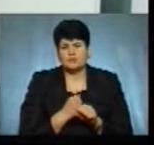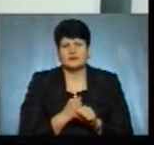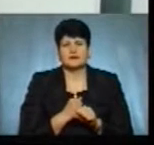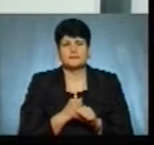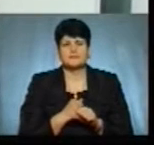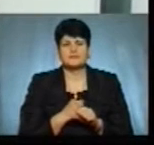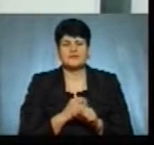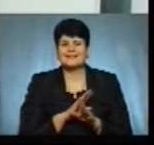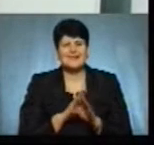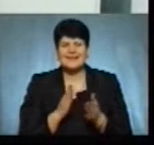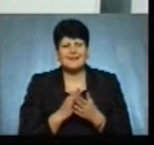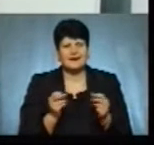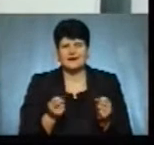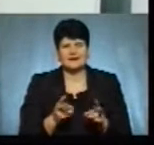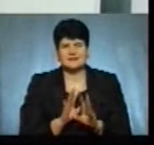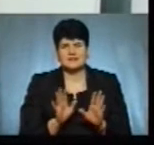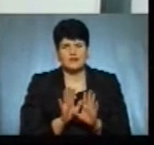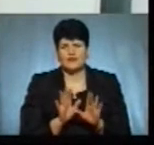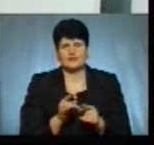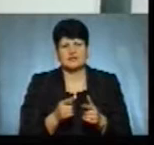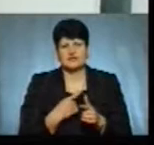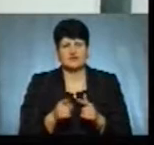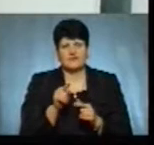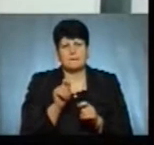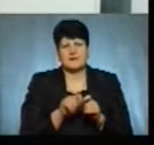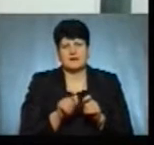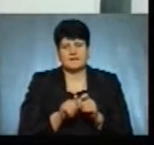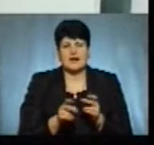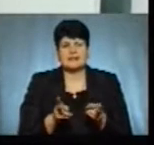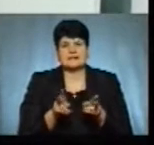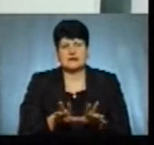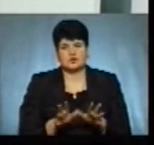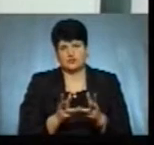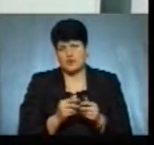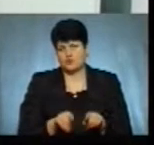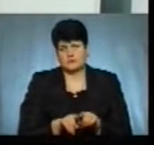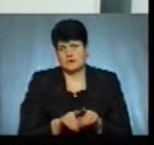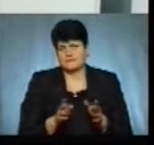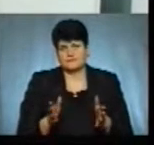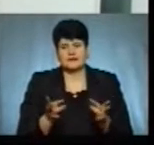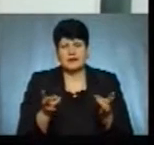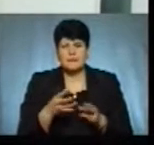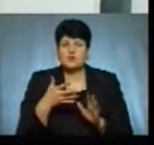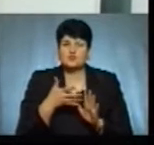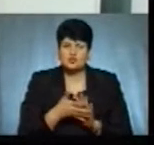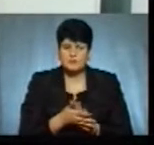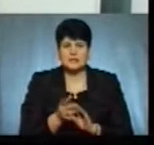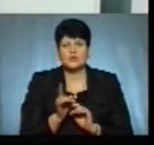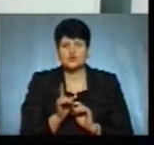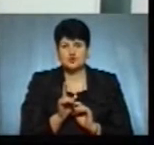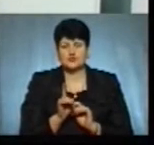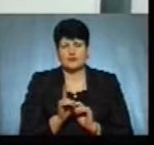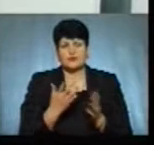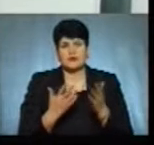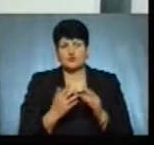більш ризиковані, ніж ваша операція, коли ви перевірили залишок рахунку чи що. Єдине, звичайно, треба розуміти, що якщо у